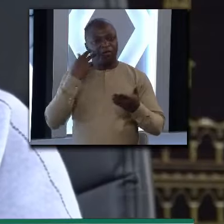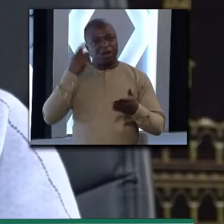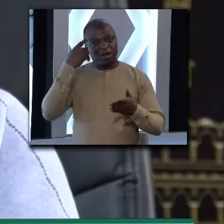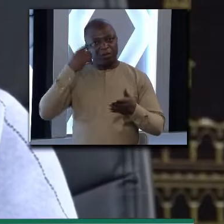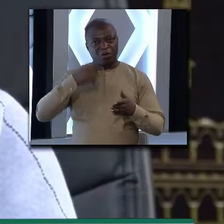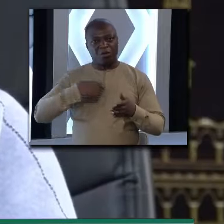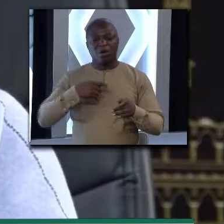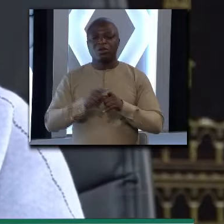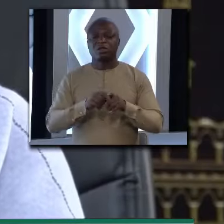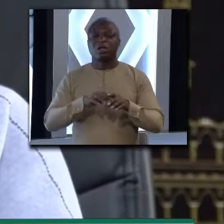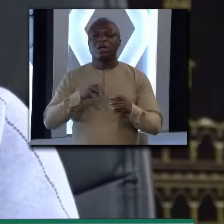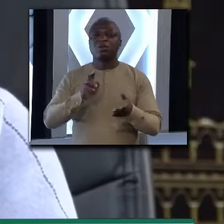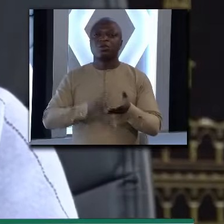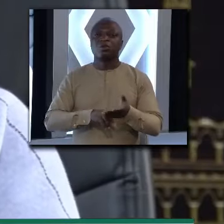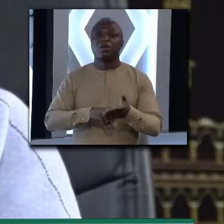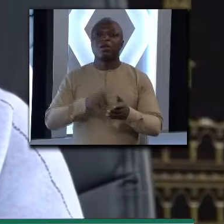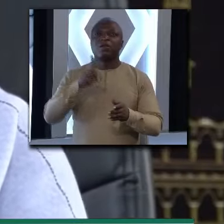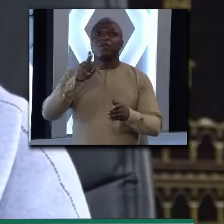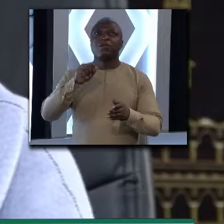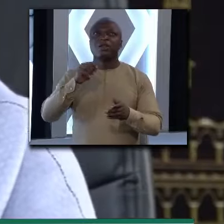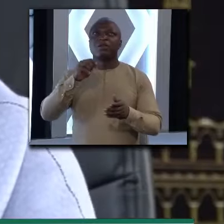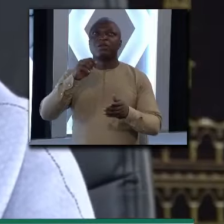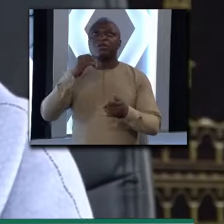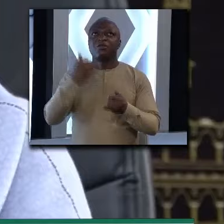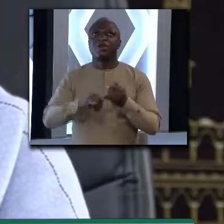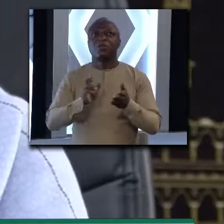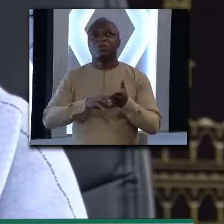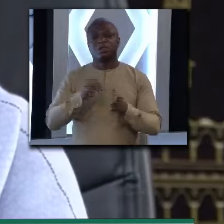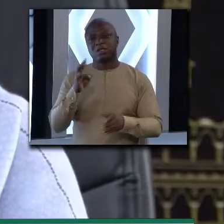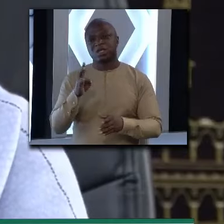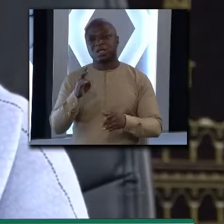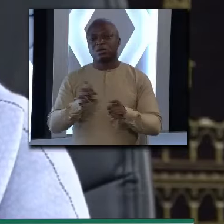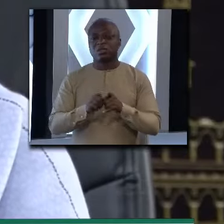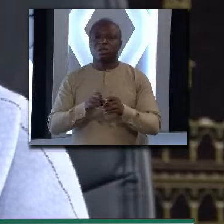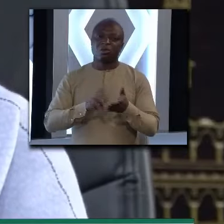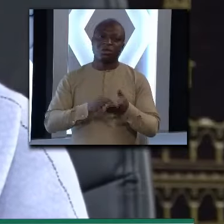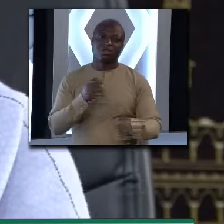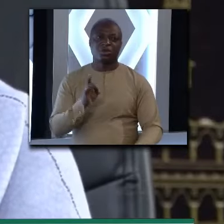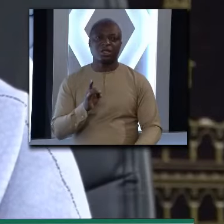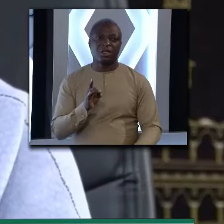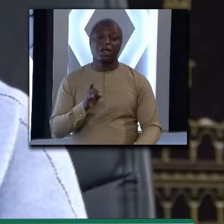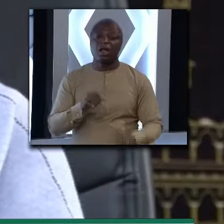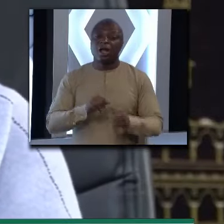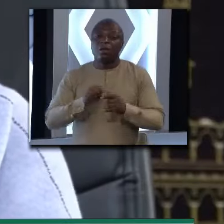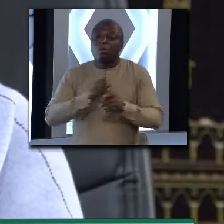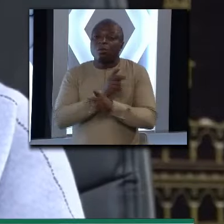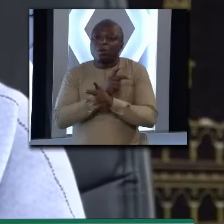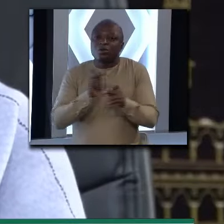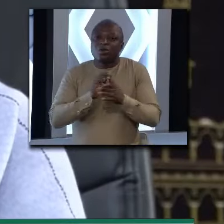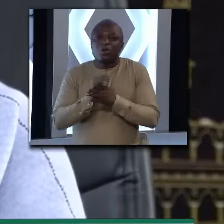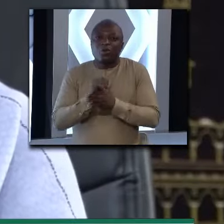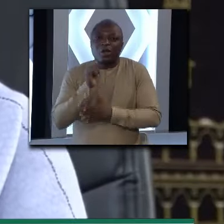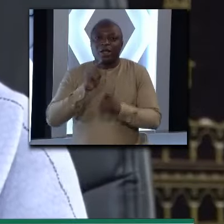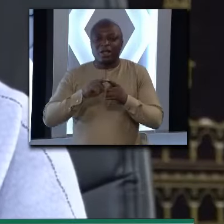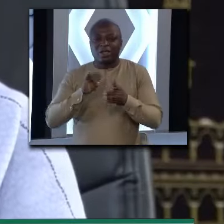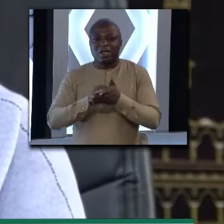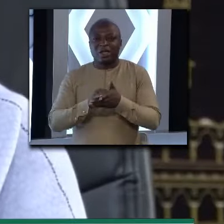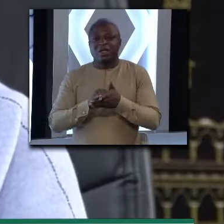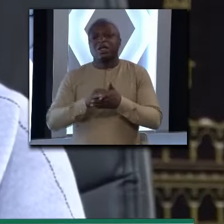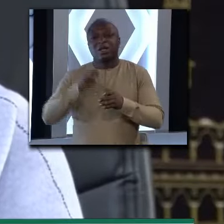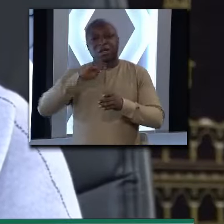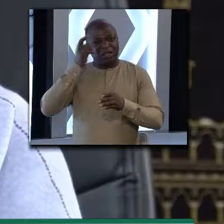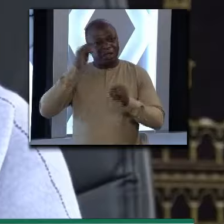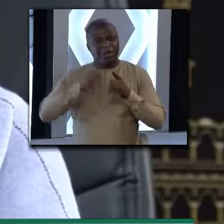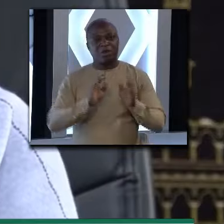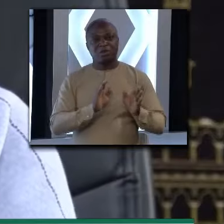et fin 2017, plus exactement 2018, alors que personne n'y croyait, l'État a mis à